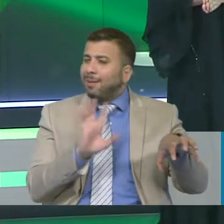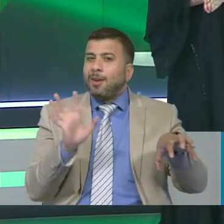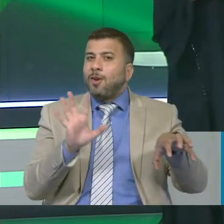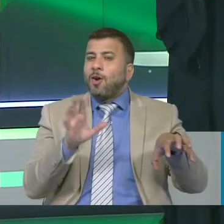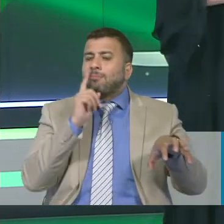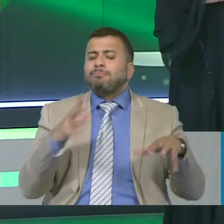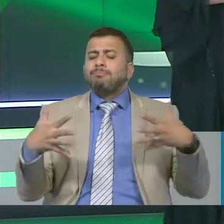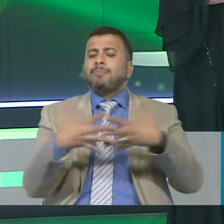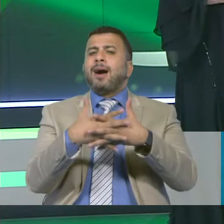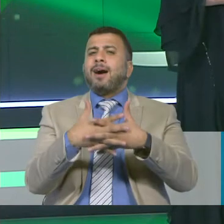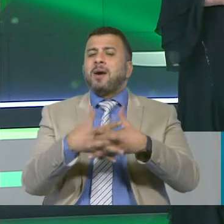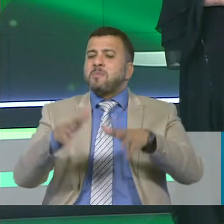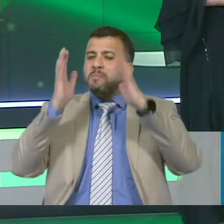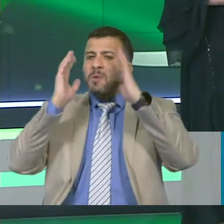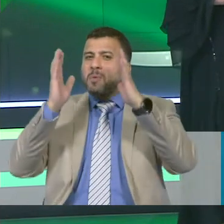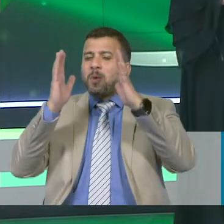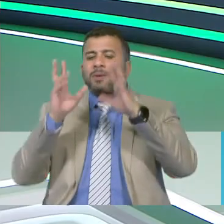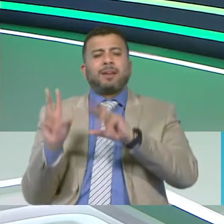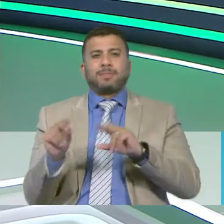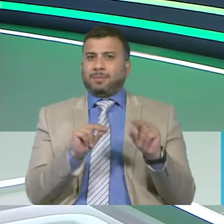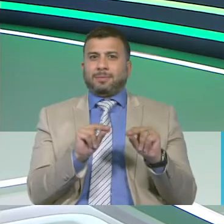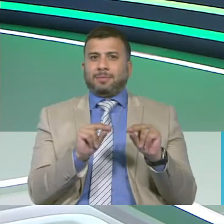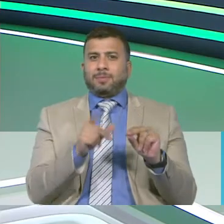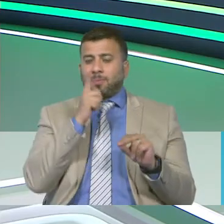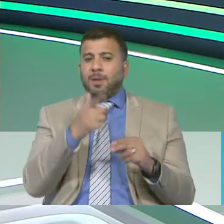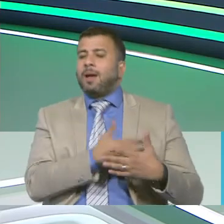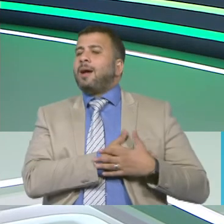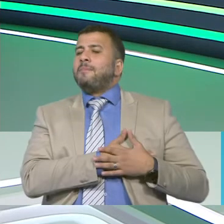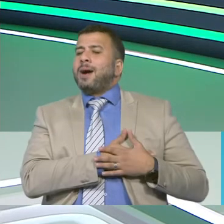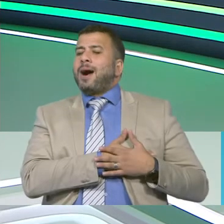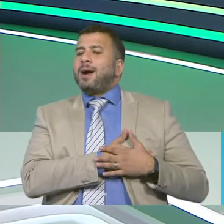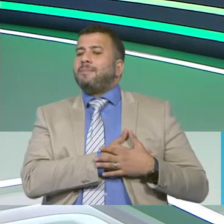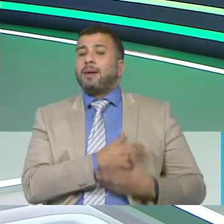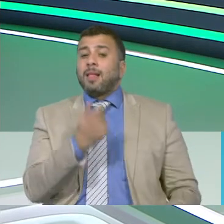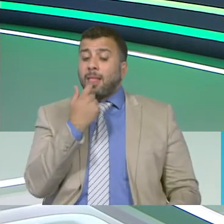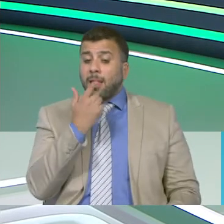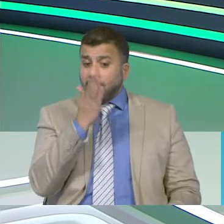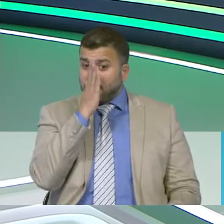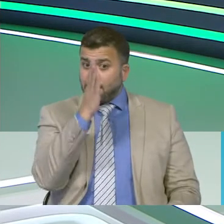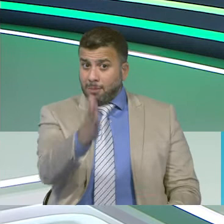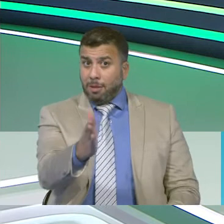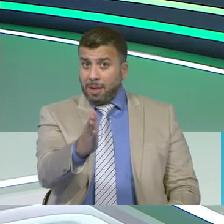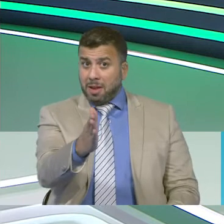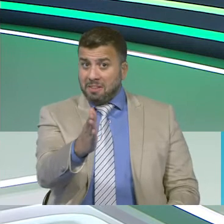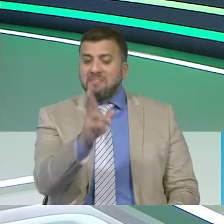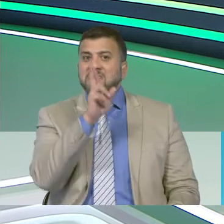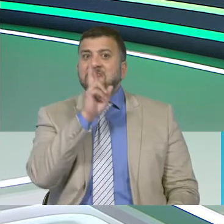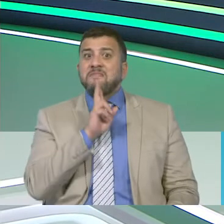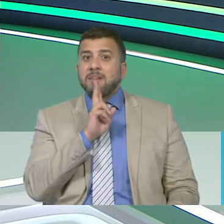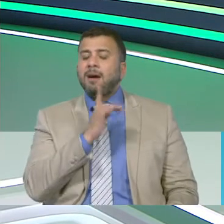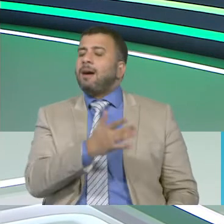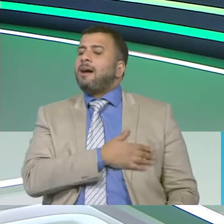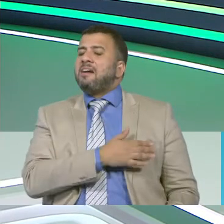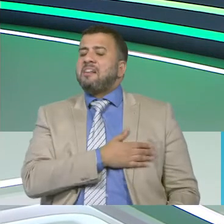الوطني ومن يبارك له المناسبة. المحبة عندما تكون صادقة ونقية فإنها تخرج من